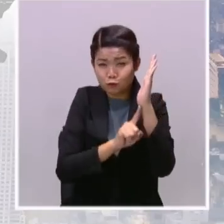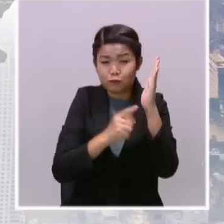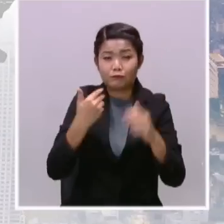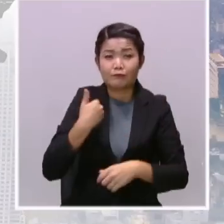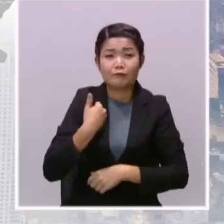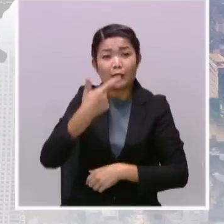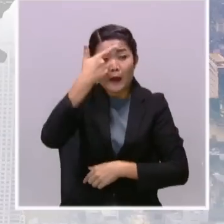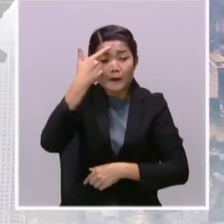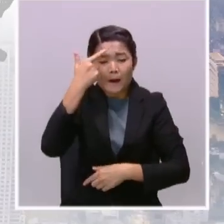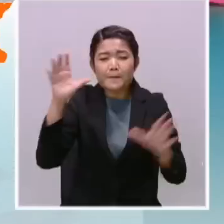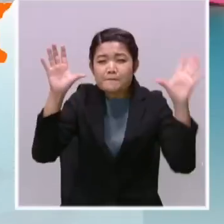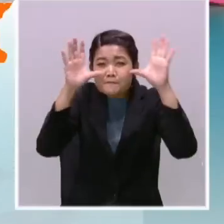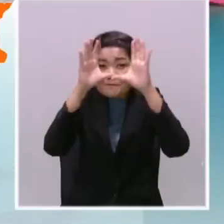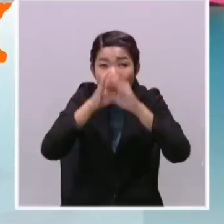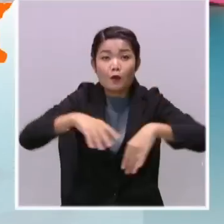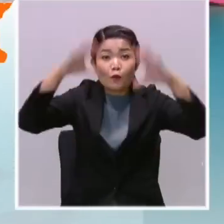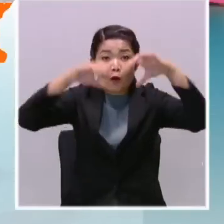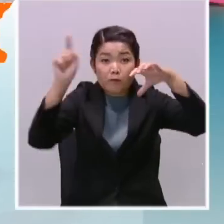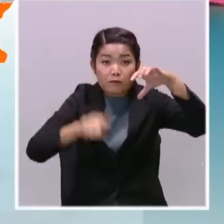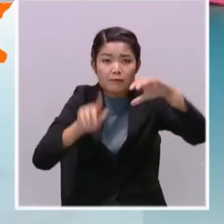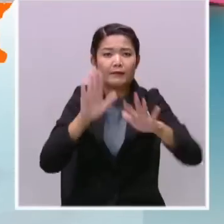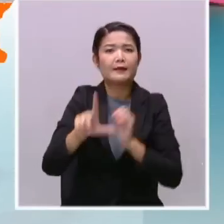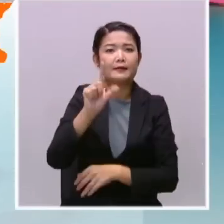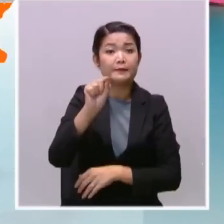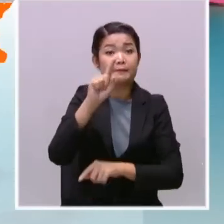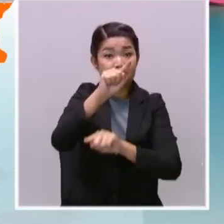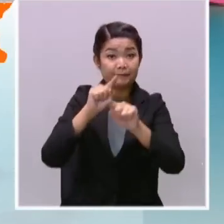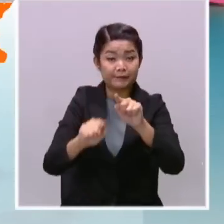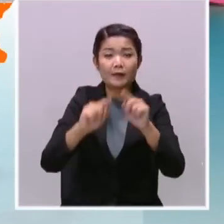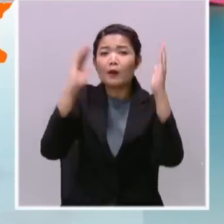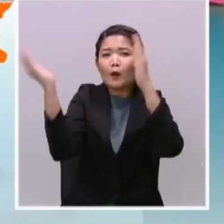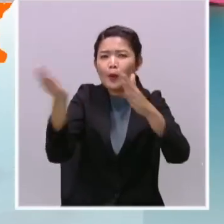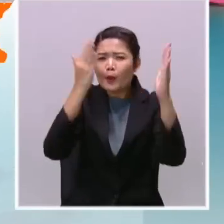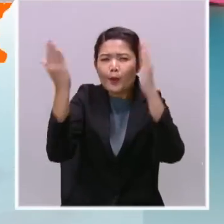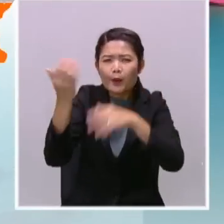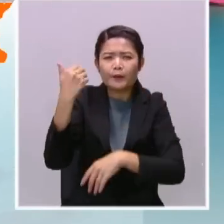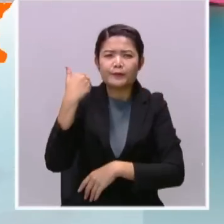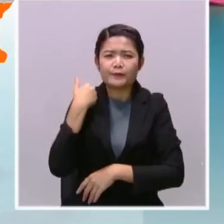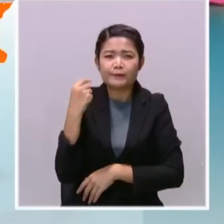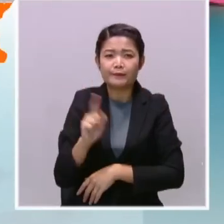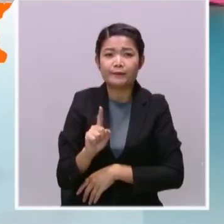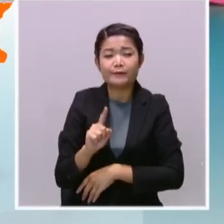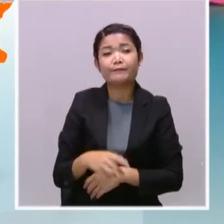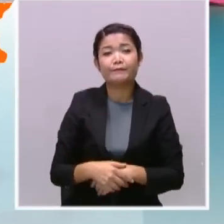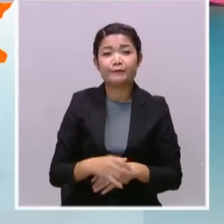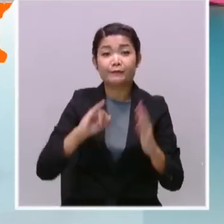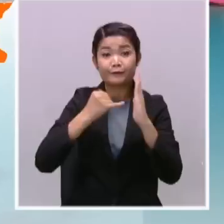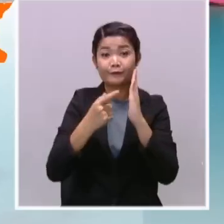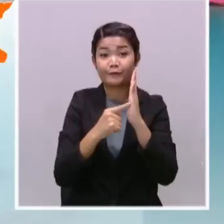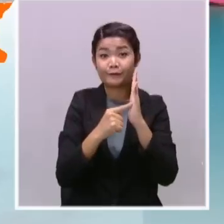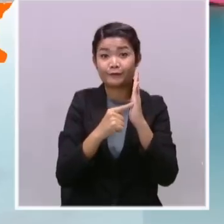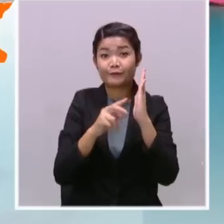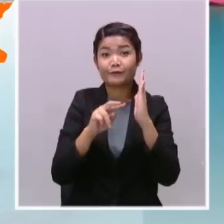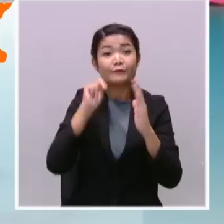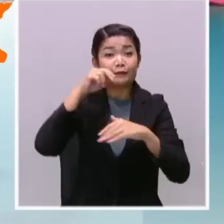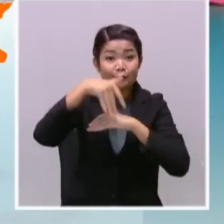ตอนกลางวันฝนฟาขนองรอยละยี่สิบของพื้ที่มีลมกระโคแงบางแห่งส่นมากบริเวณจังวนาคล